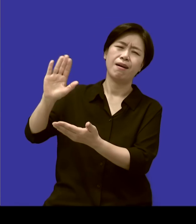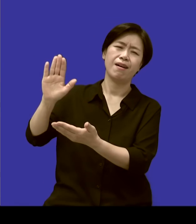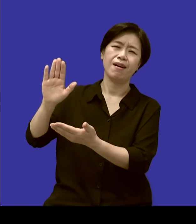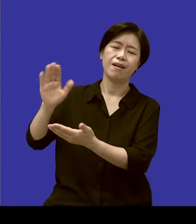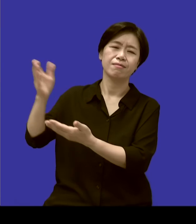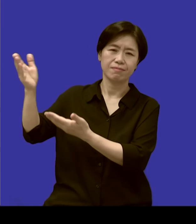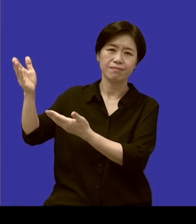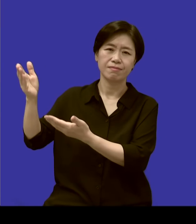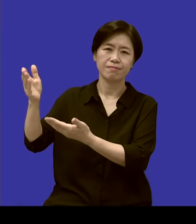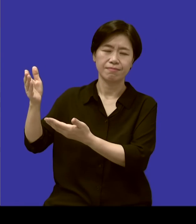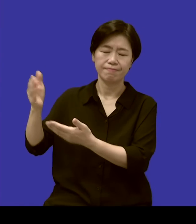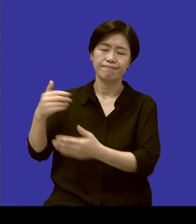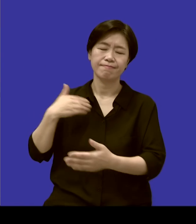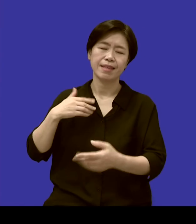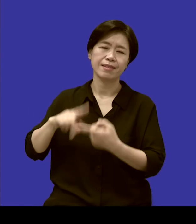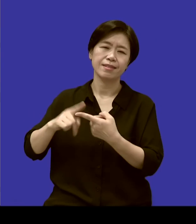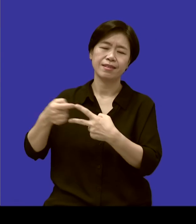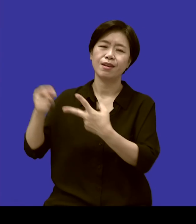그 형제들을 보면서